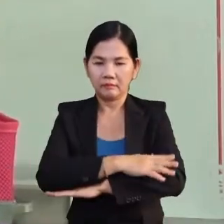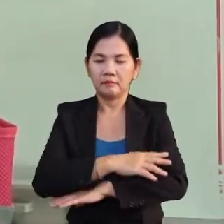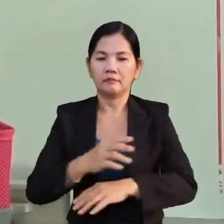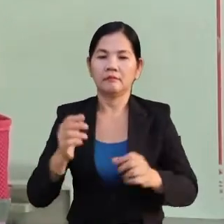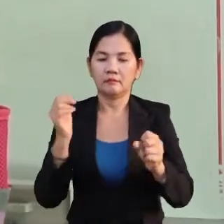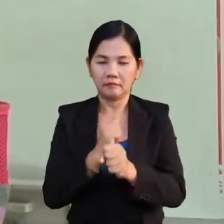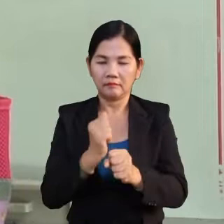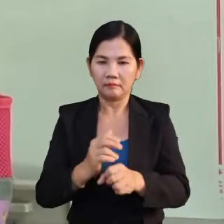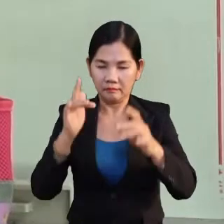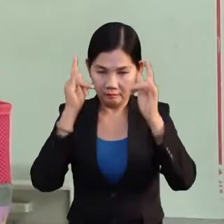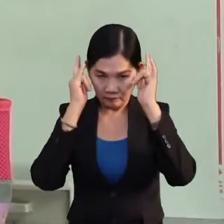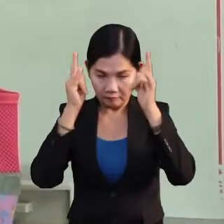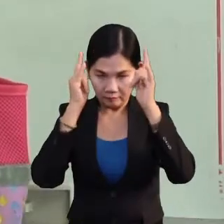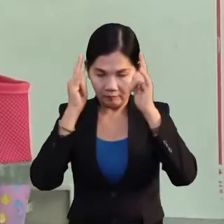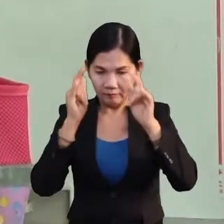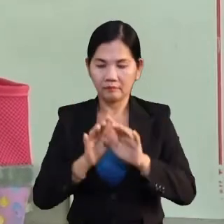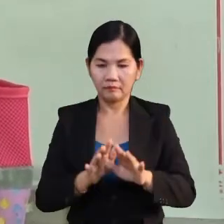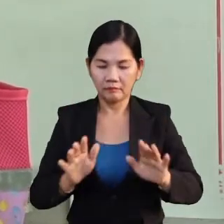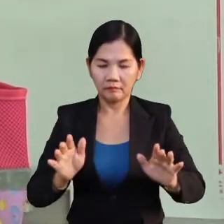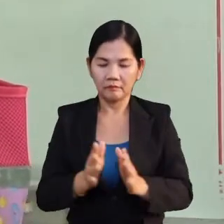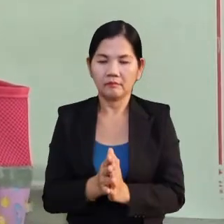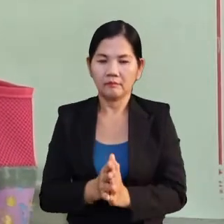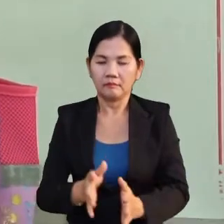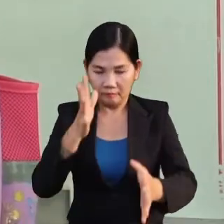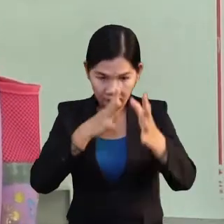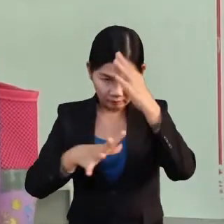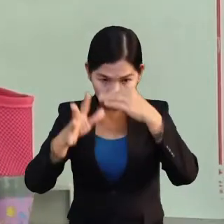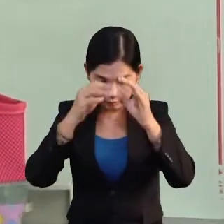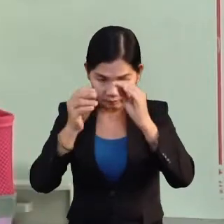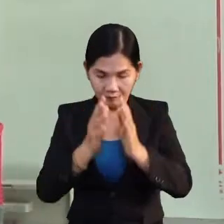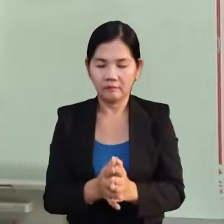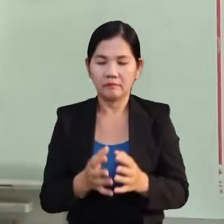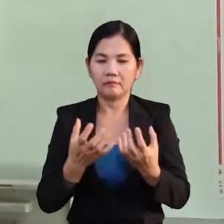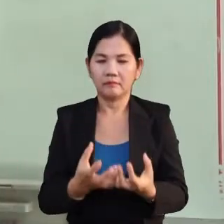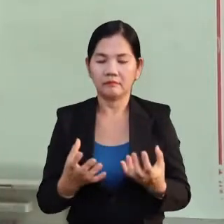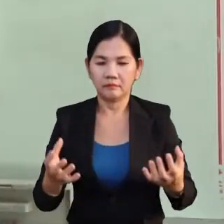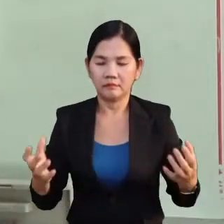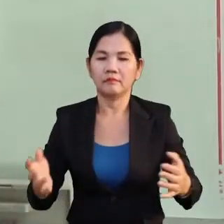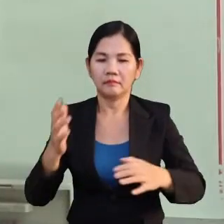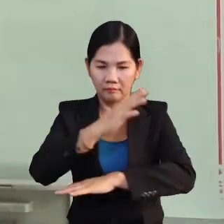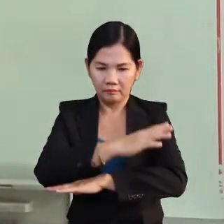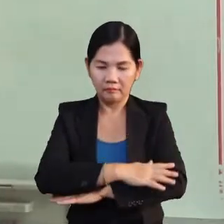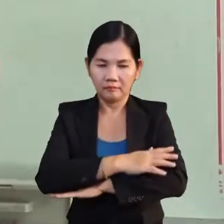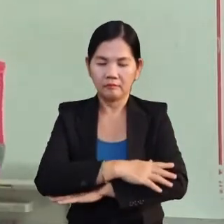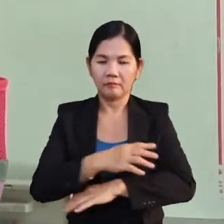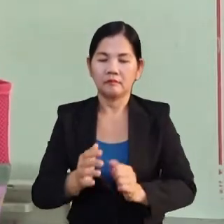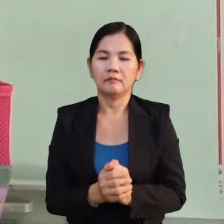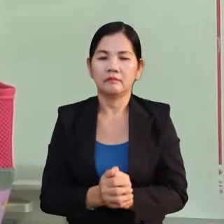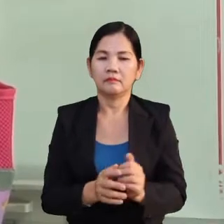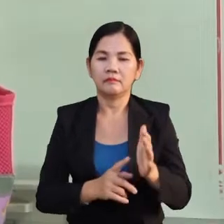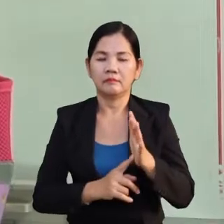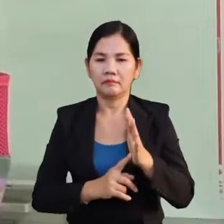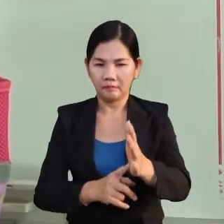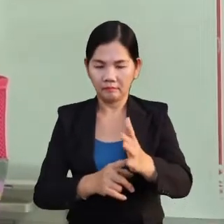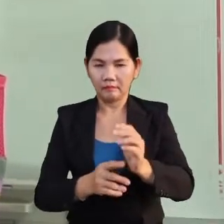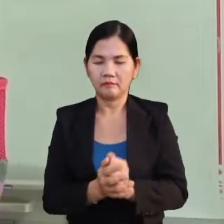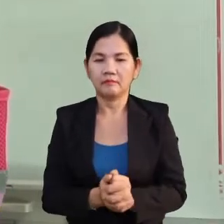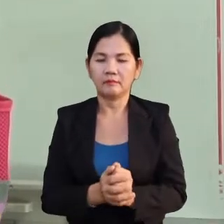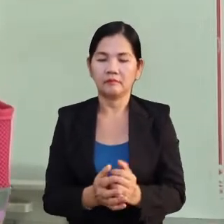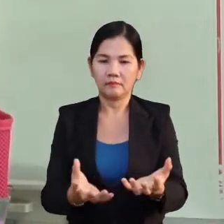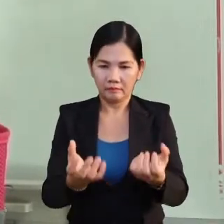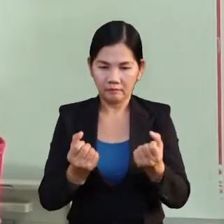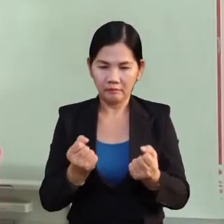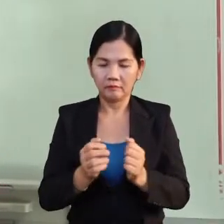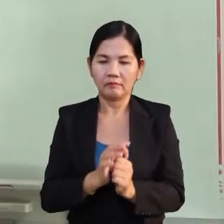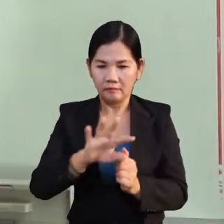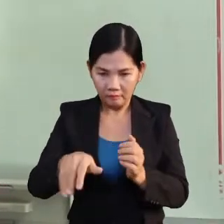គ្រូបង្រៀនកូនកូនកំពុងតែរៀនមួយអ្នកគ្រូកូនលើកសម្ភារៈដាក់នៅលើតុតាមអ្វីដែលអ្នកគ្រូត្រូវការចា